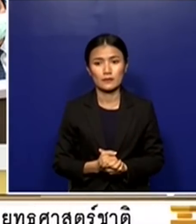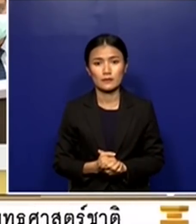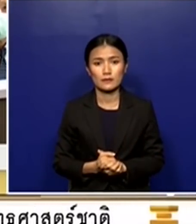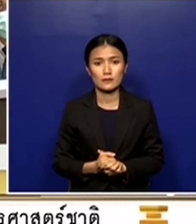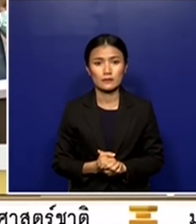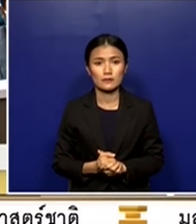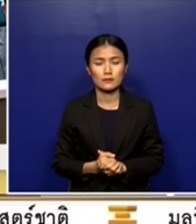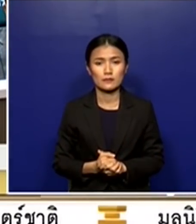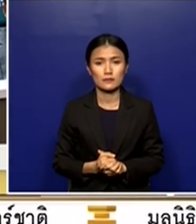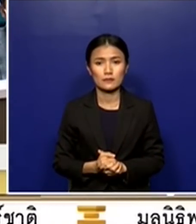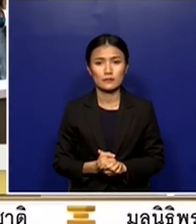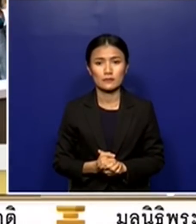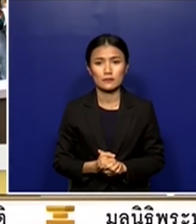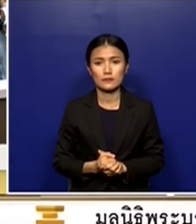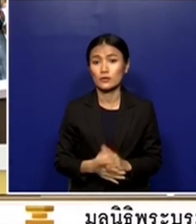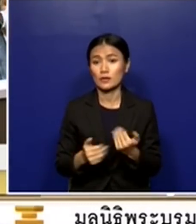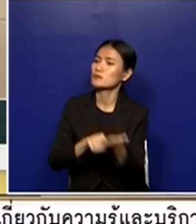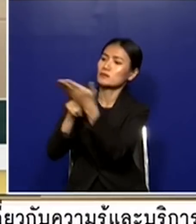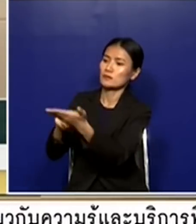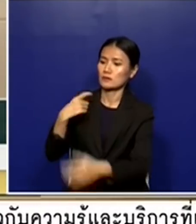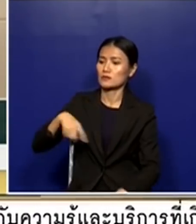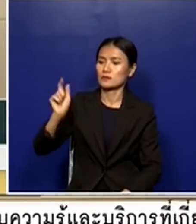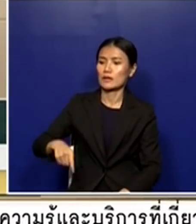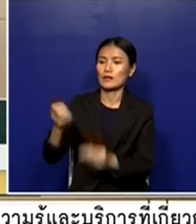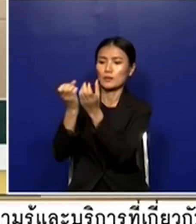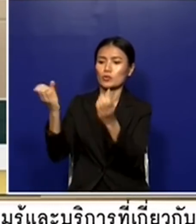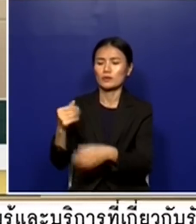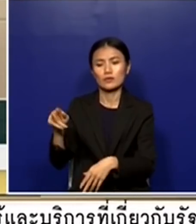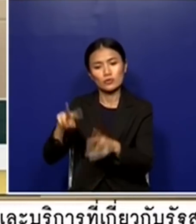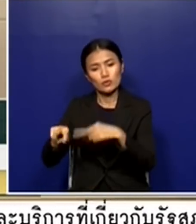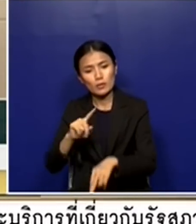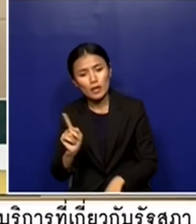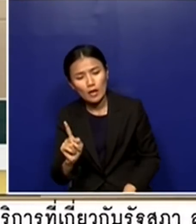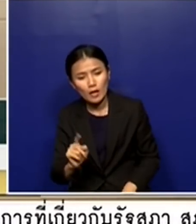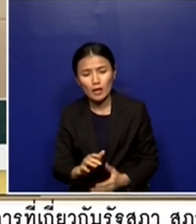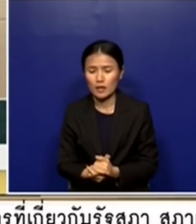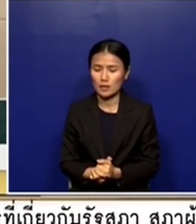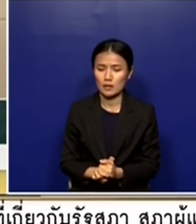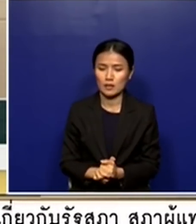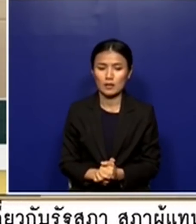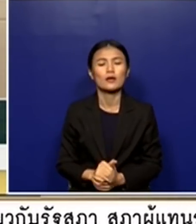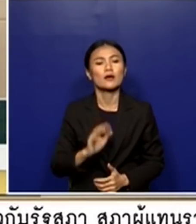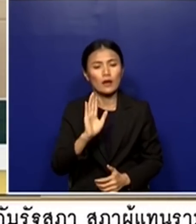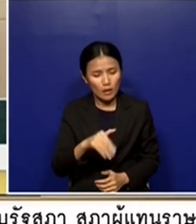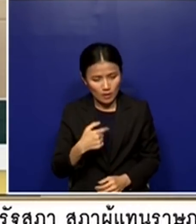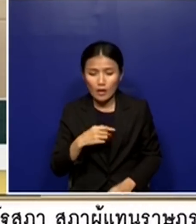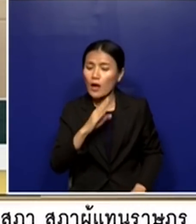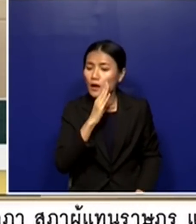ายไม่ไว้วางใจถึงข้อกล่าวหาการบริหารราชการแผ่นดินที่ผิดพลาดของรัฐบาลเนี่ยนะครับ